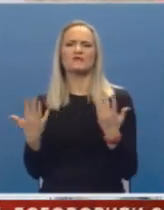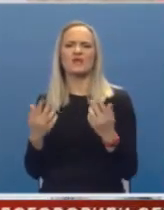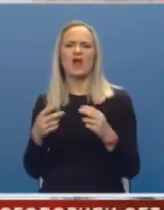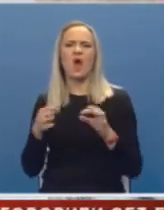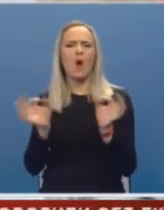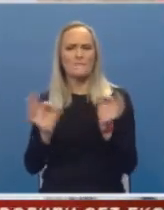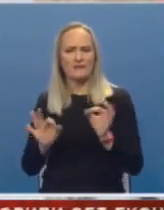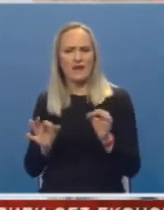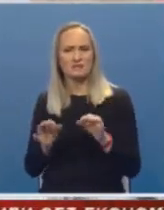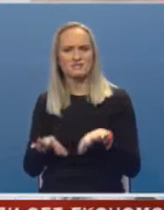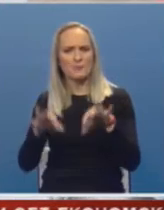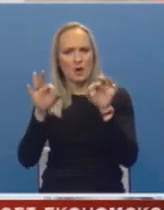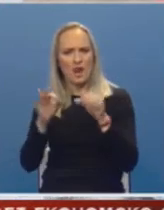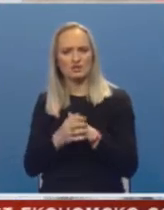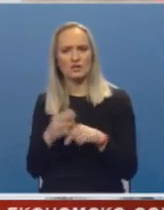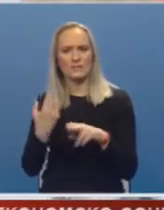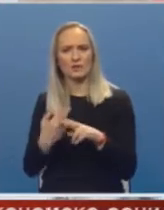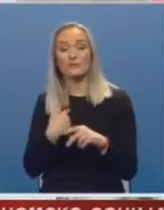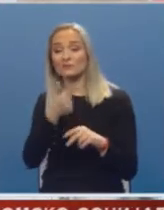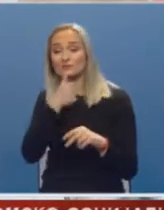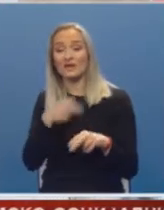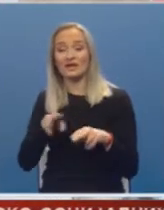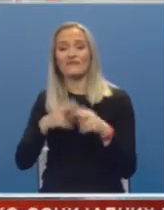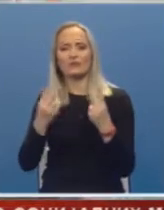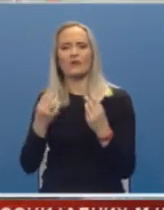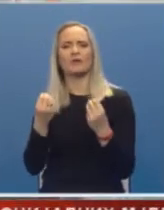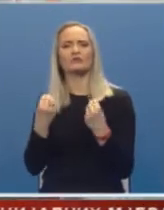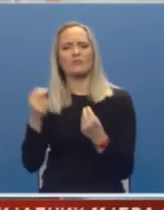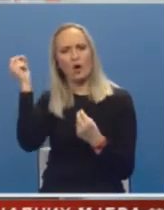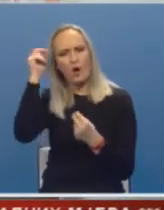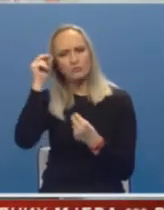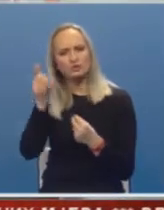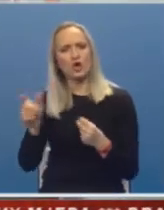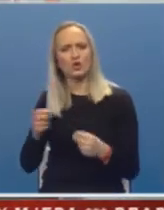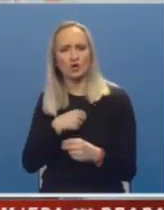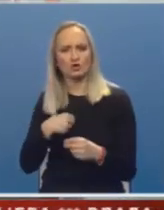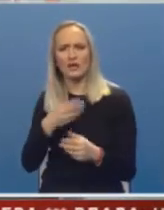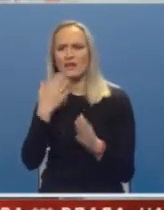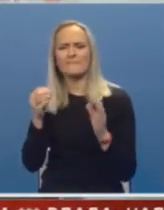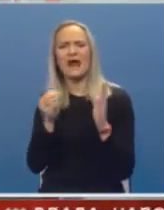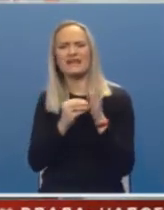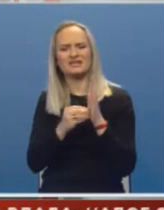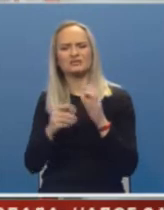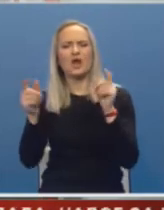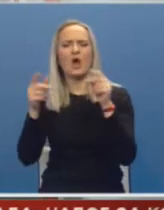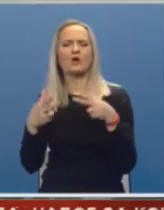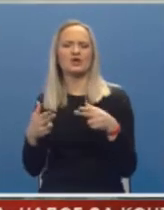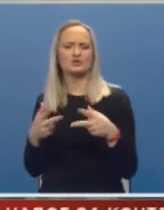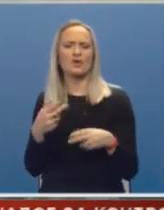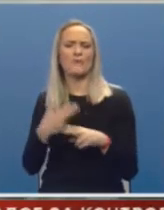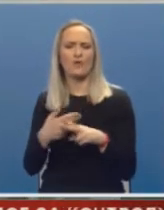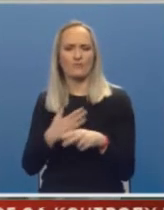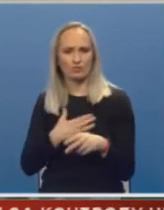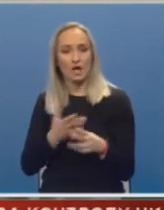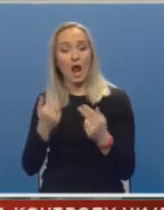i ono što je po nama i najbitnije, dobro obučen kadar. Republika Srpska nema registar oboljelih od karcinoma pluća, ali prema